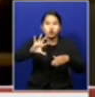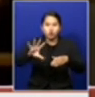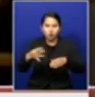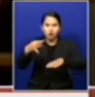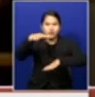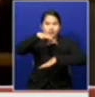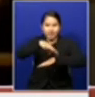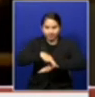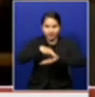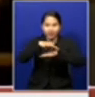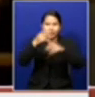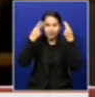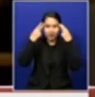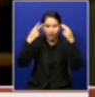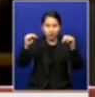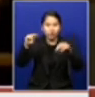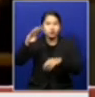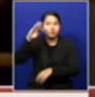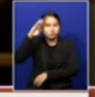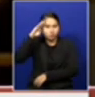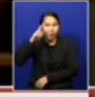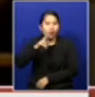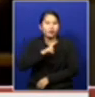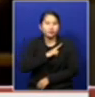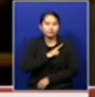องการบริหารประเ